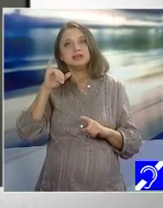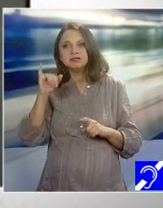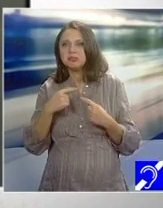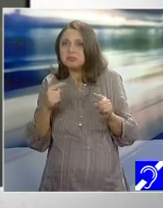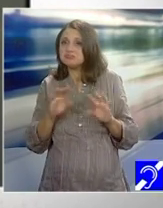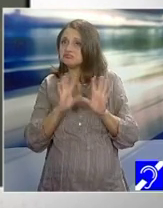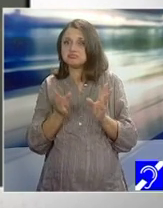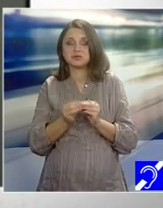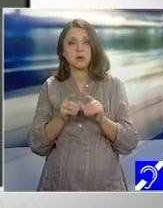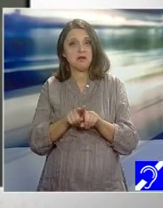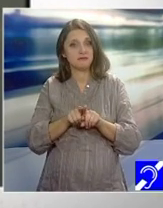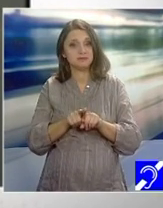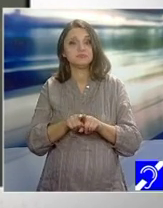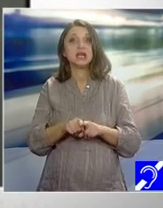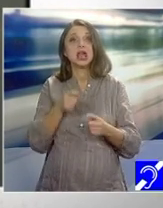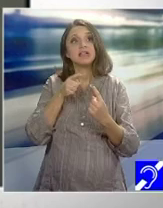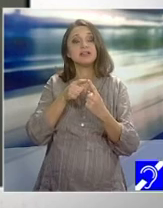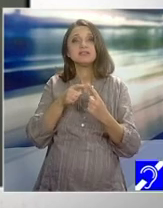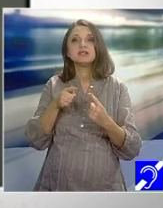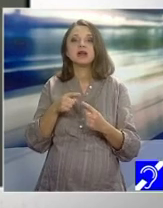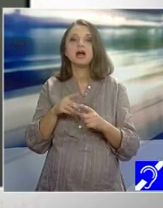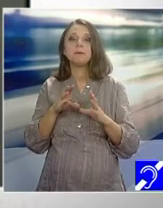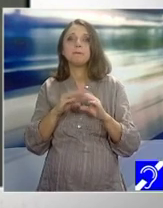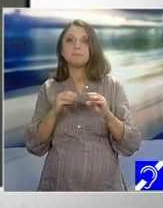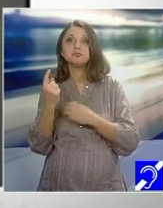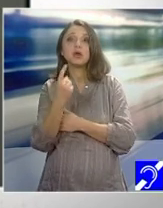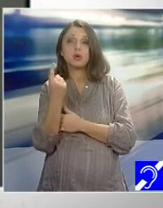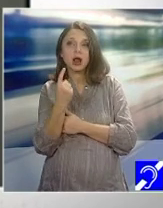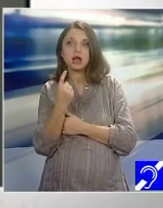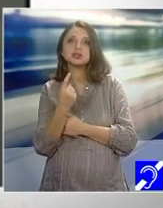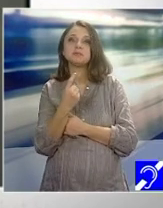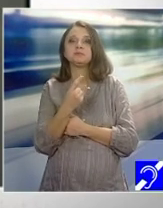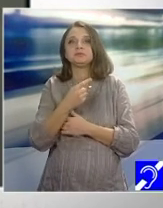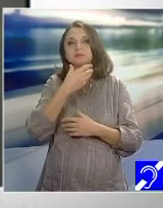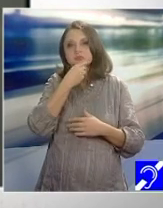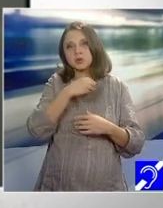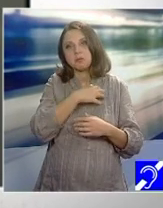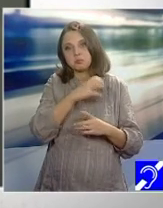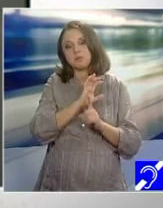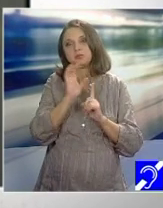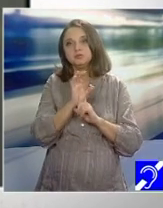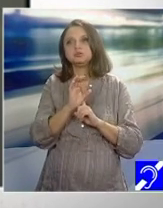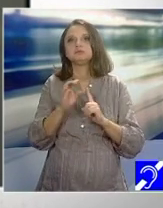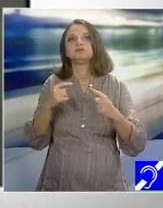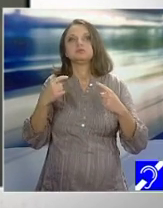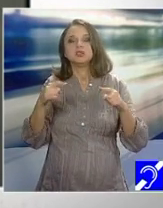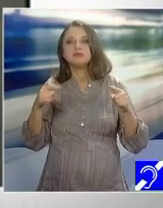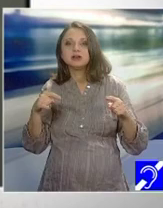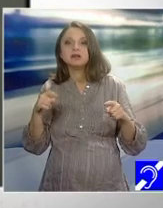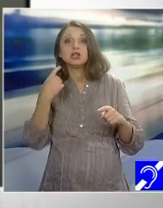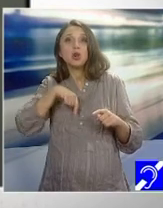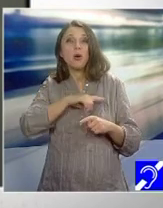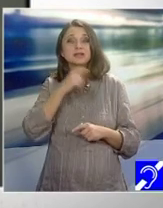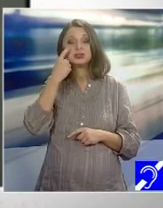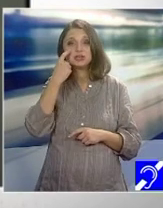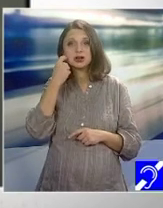orașe, atât pe plan național cât și internațional, și să încercăm cu forțele care ne stau la